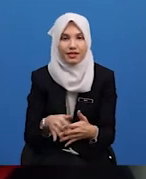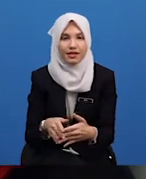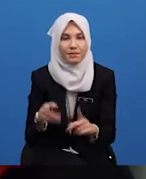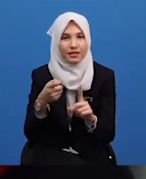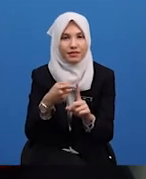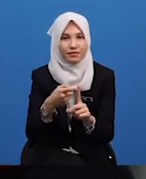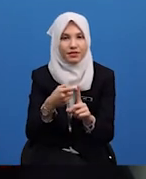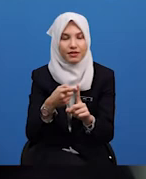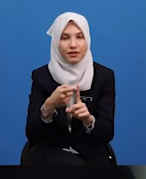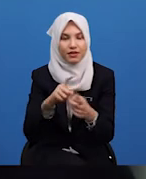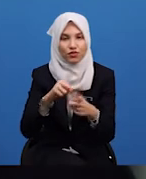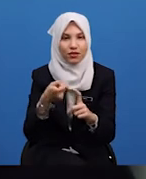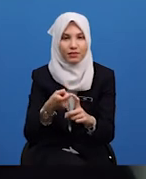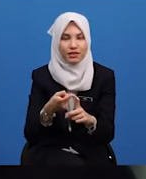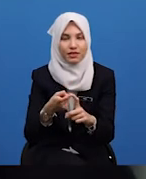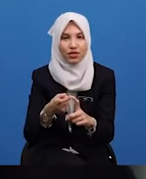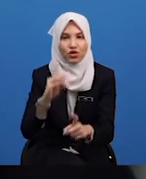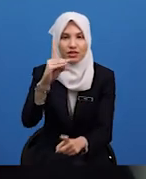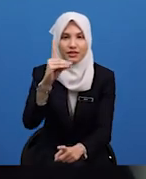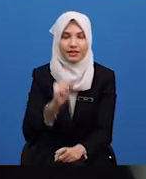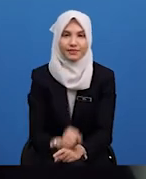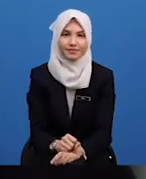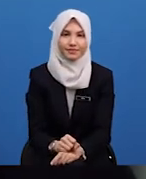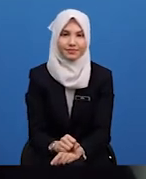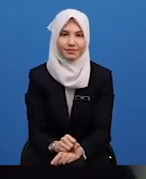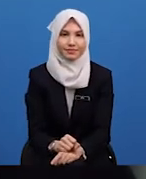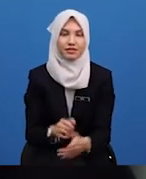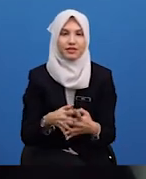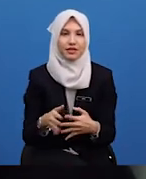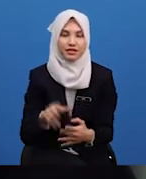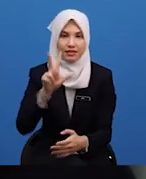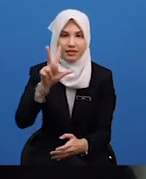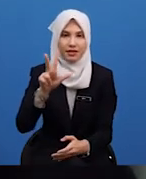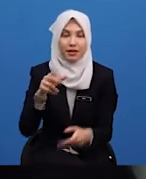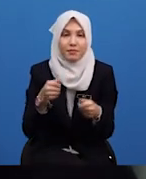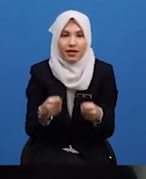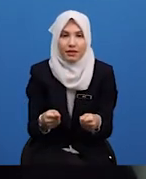D. D dan jari ketiga akan menekan kepada not E.